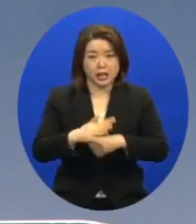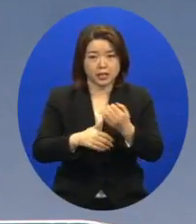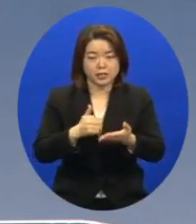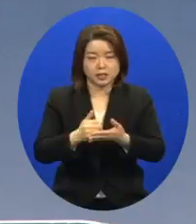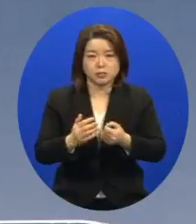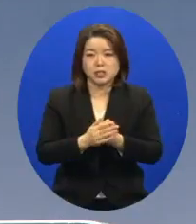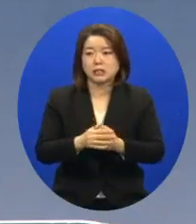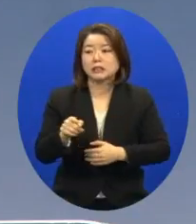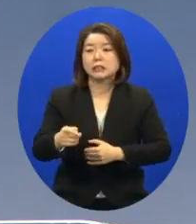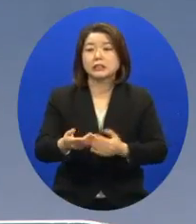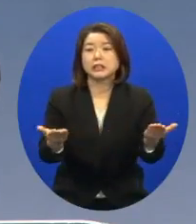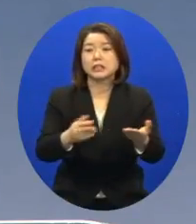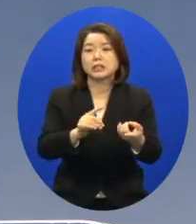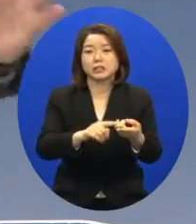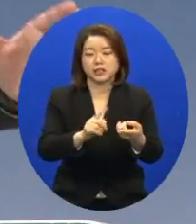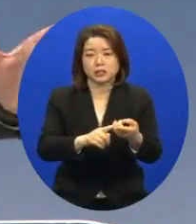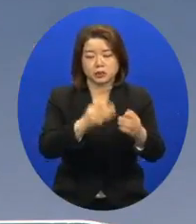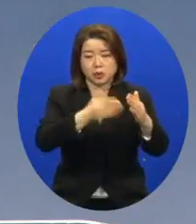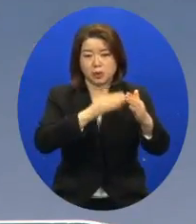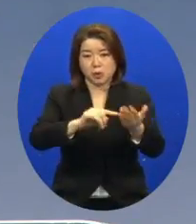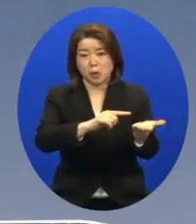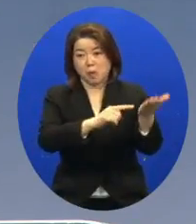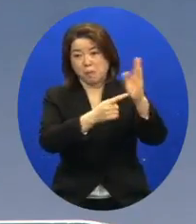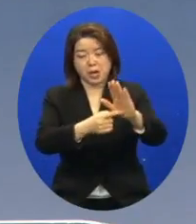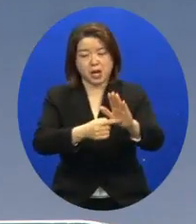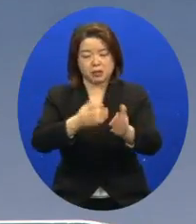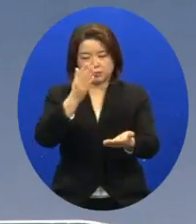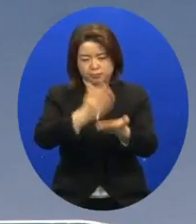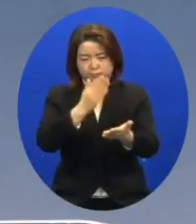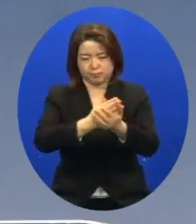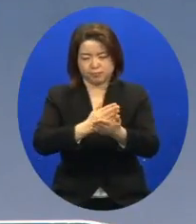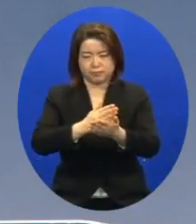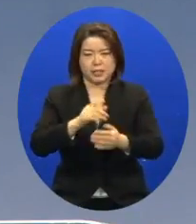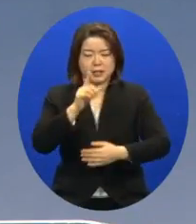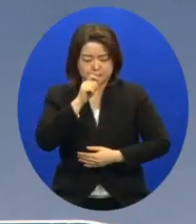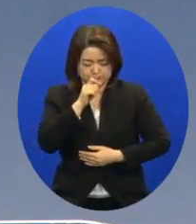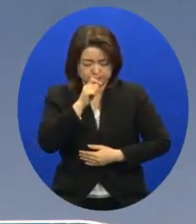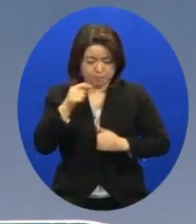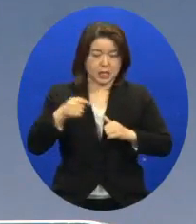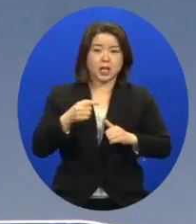그 이를 공개적으로 드러내지 못하게 하셨습니다